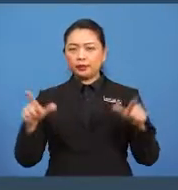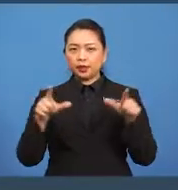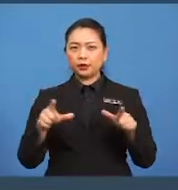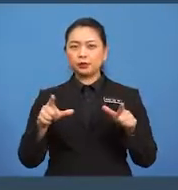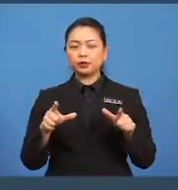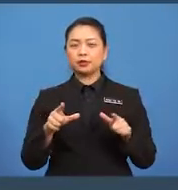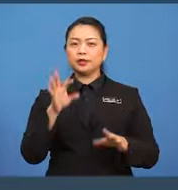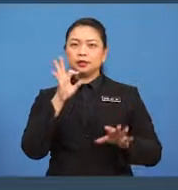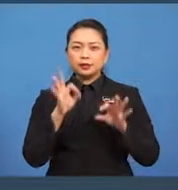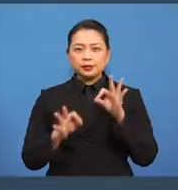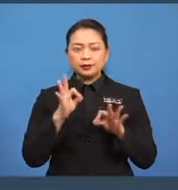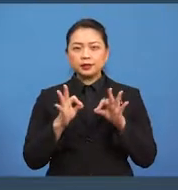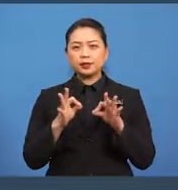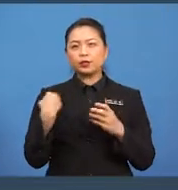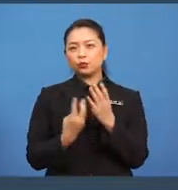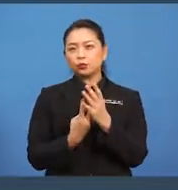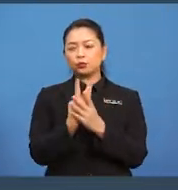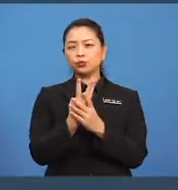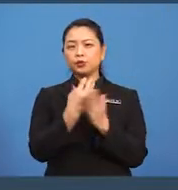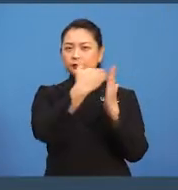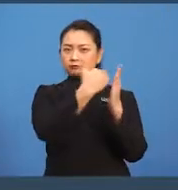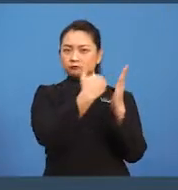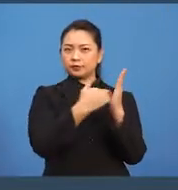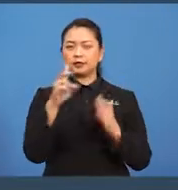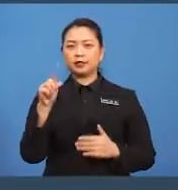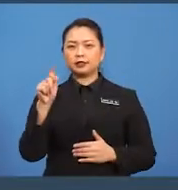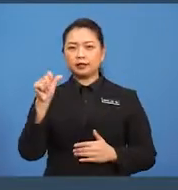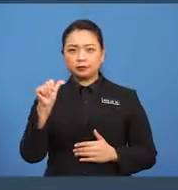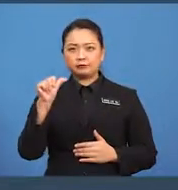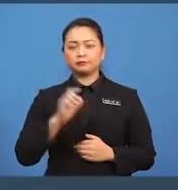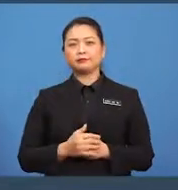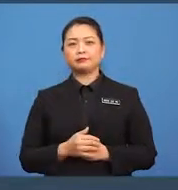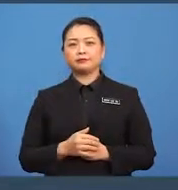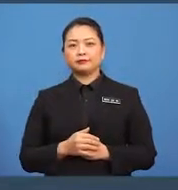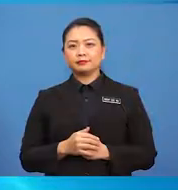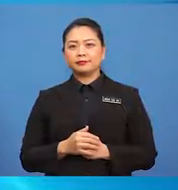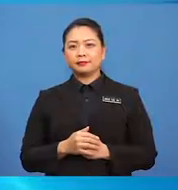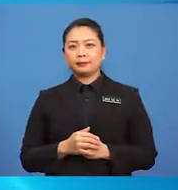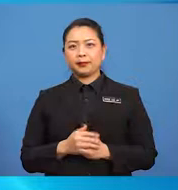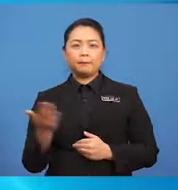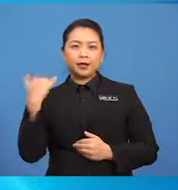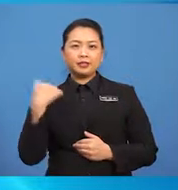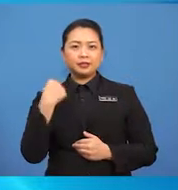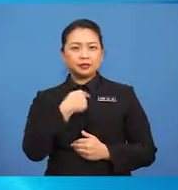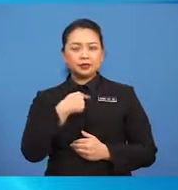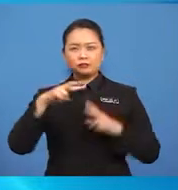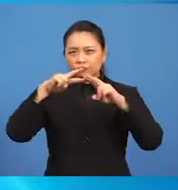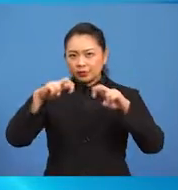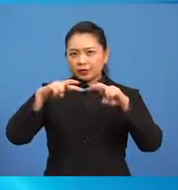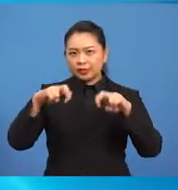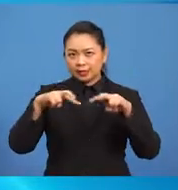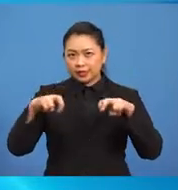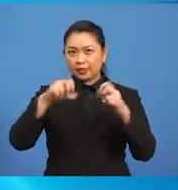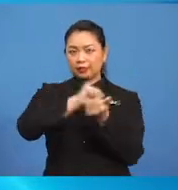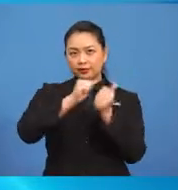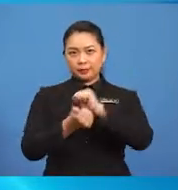dilaksanakan sekiranya wujud senarai data atau pengkalan data. Mari kita terokai